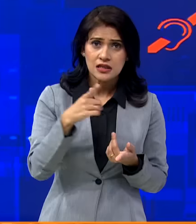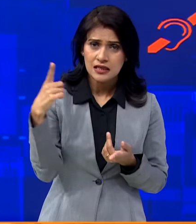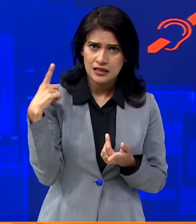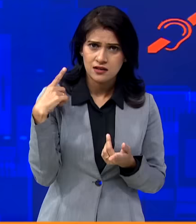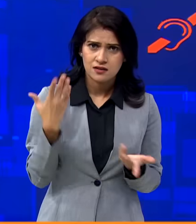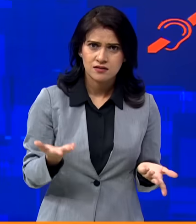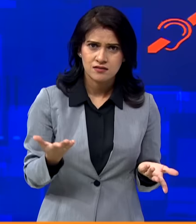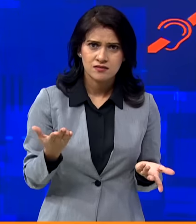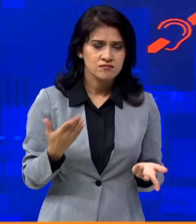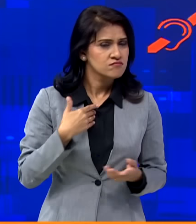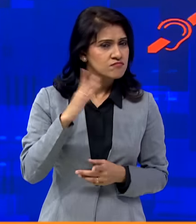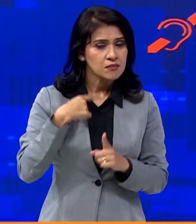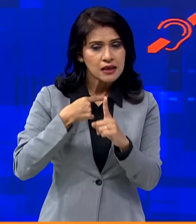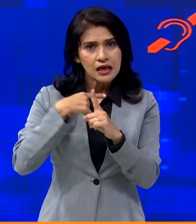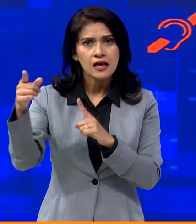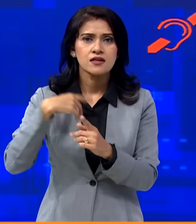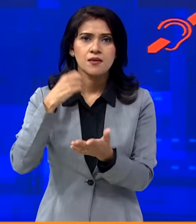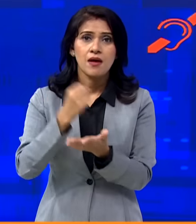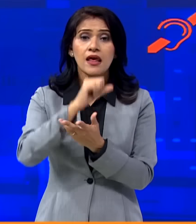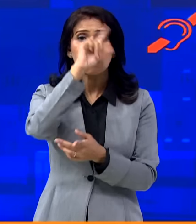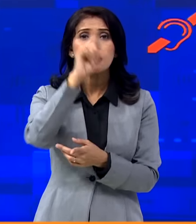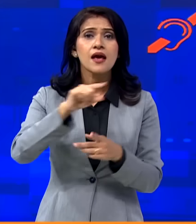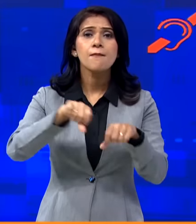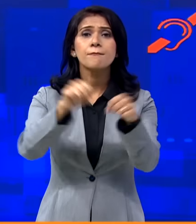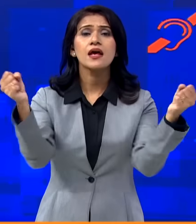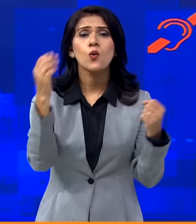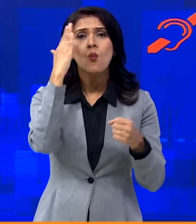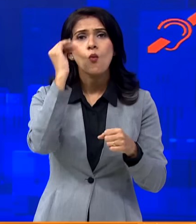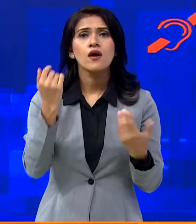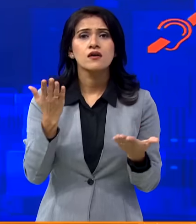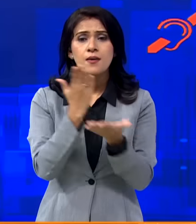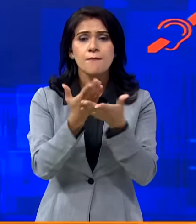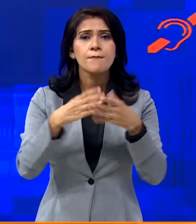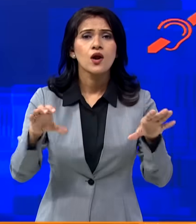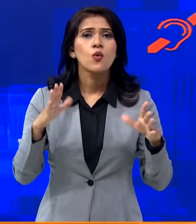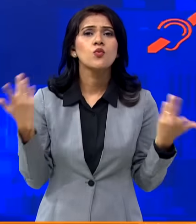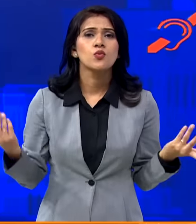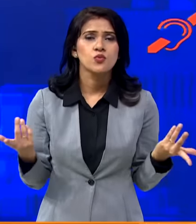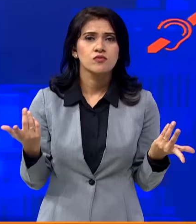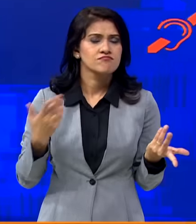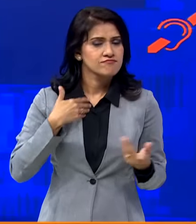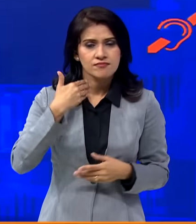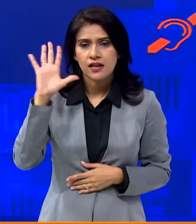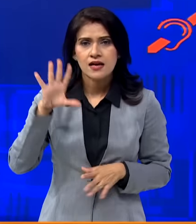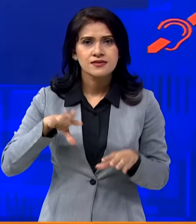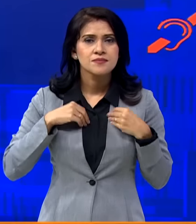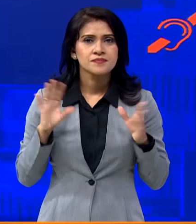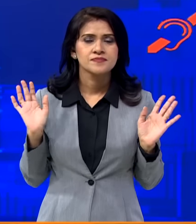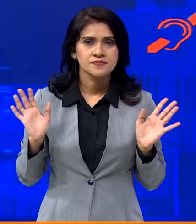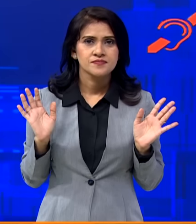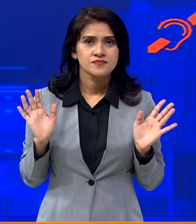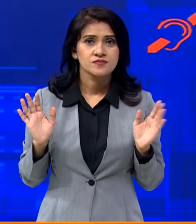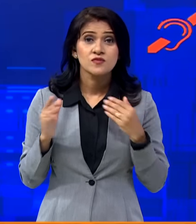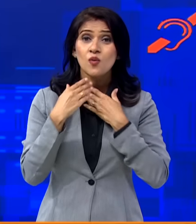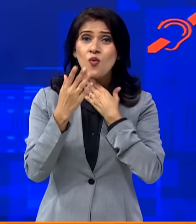है उसका विरोध हमने किया है और हम करेंगे हम करेंगे अरे भाई दो-तीन साल पहले